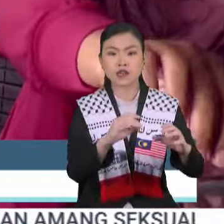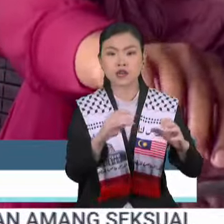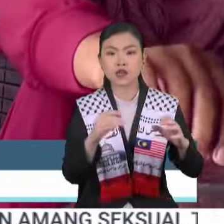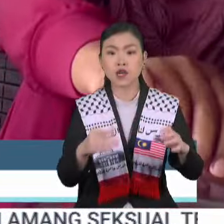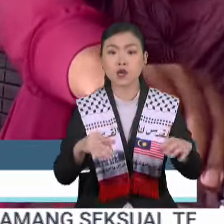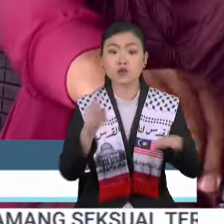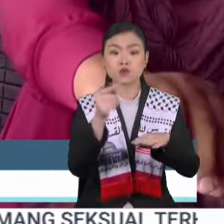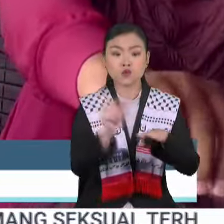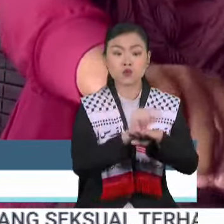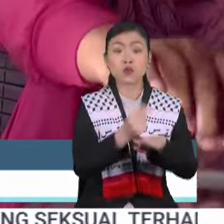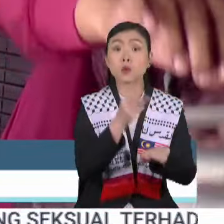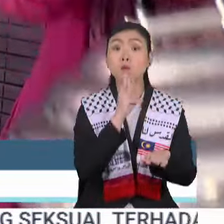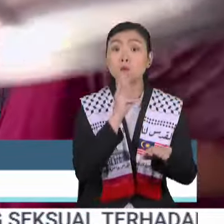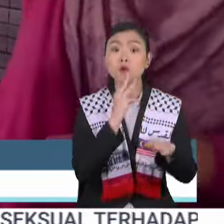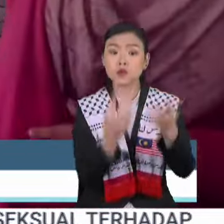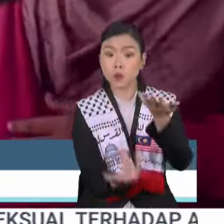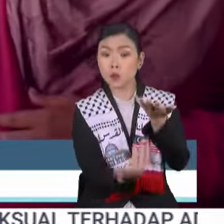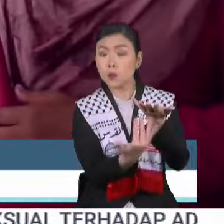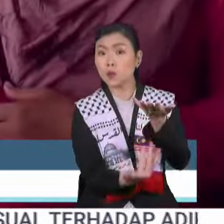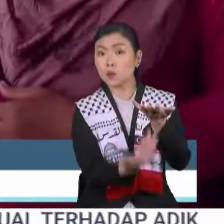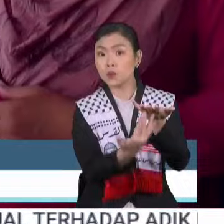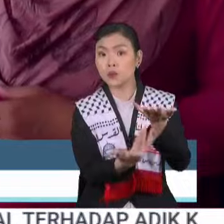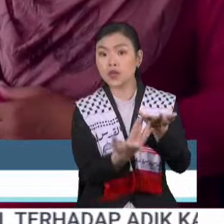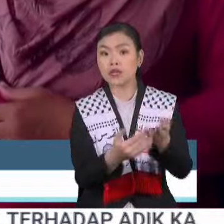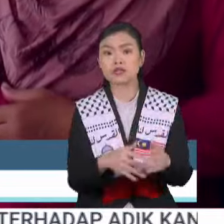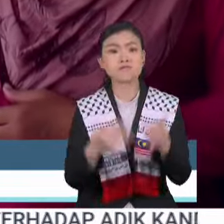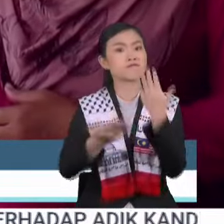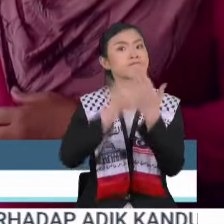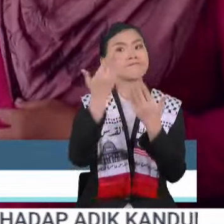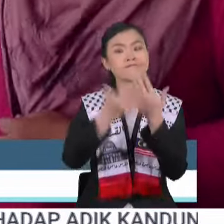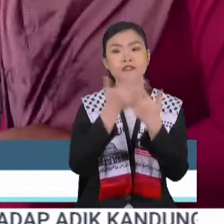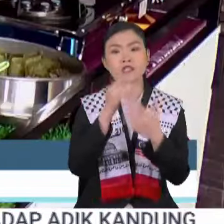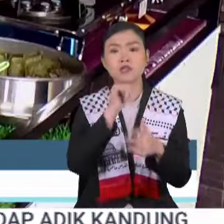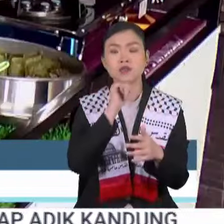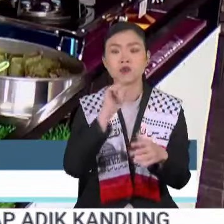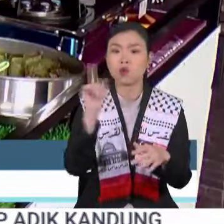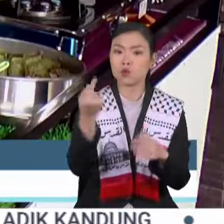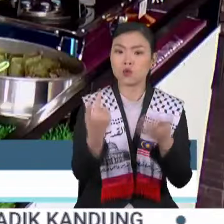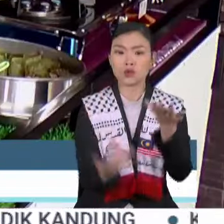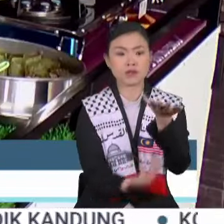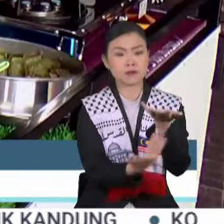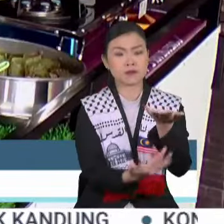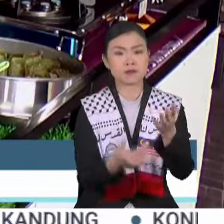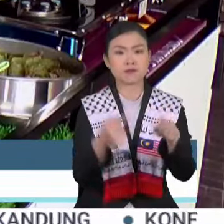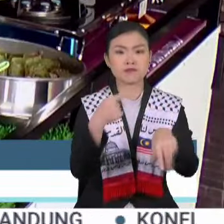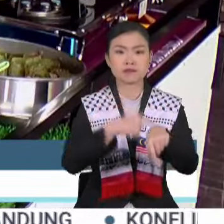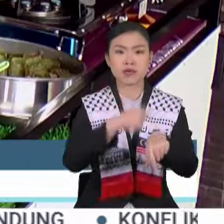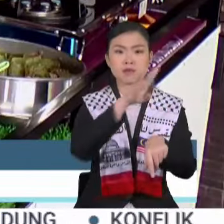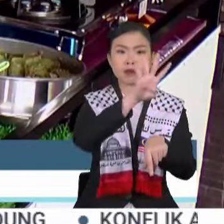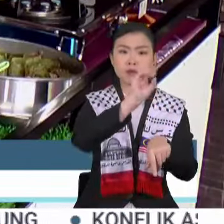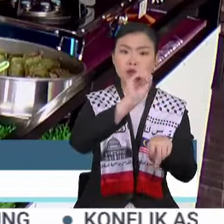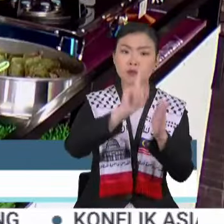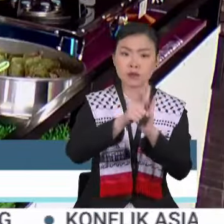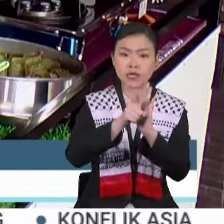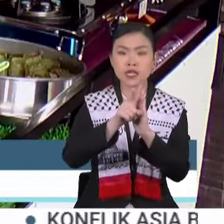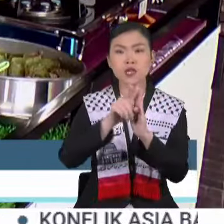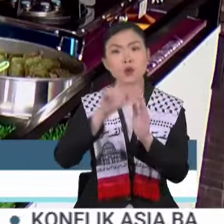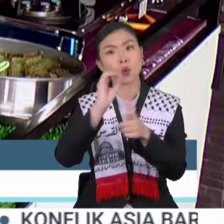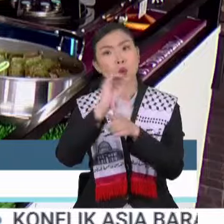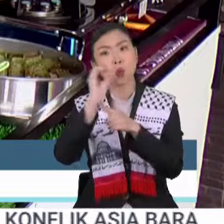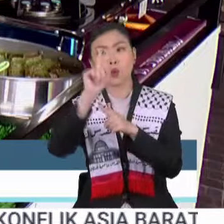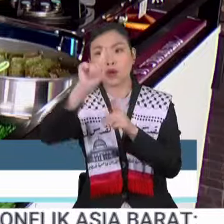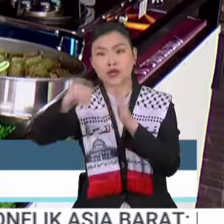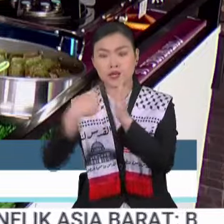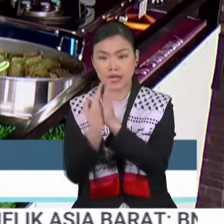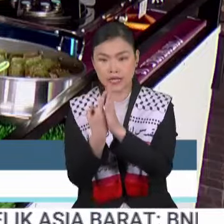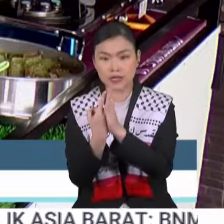lemak. Proses pembuatannya juga mudah dengan hanya perlu dikukus antara 40 minit hingga 1 jam menggunakan